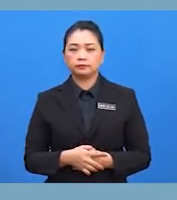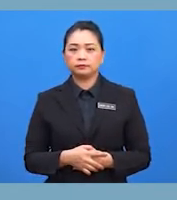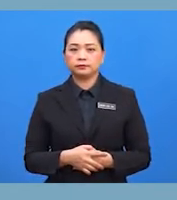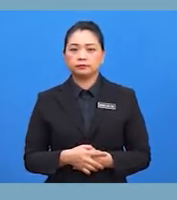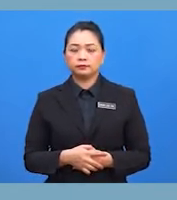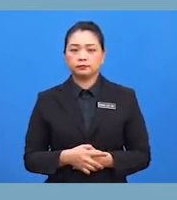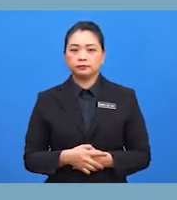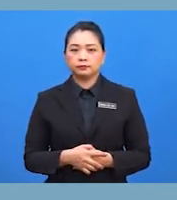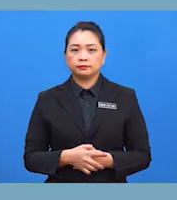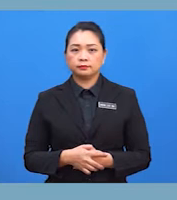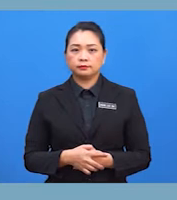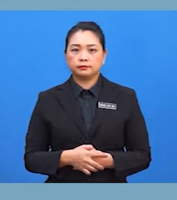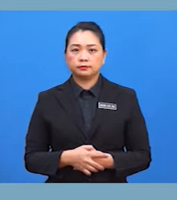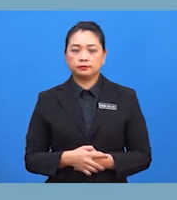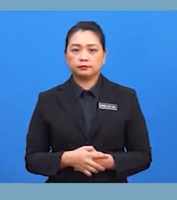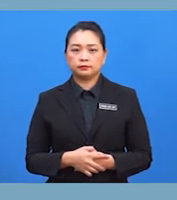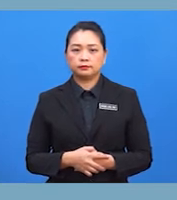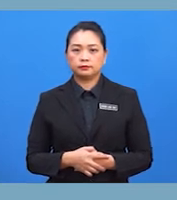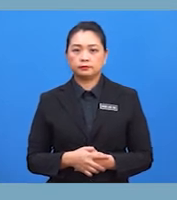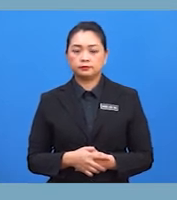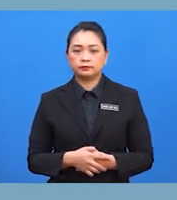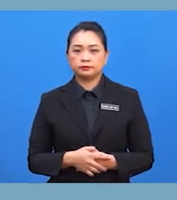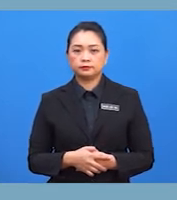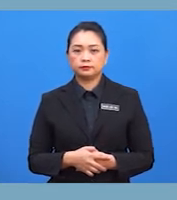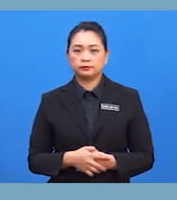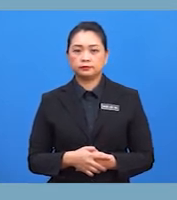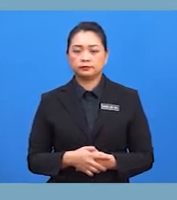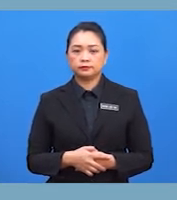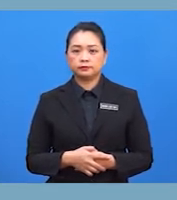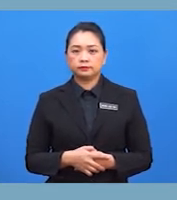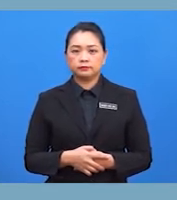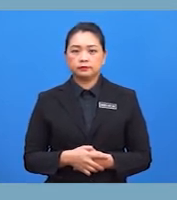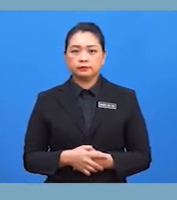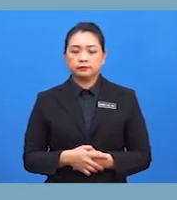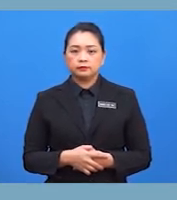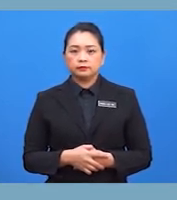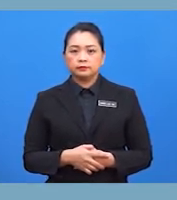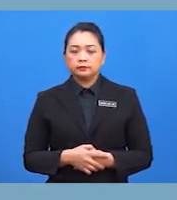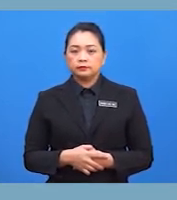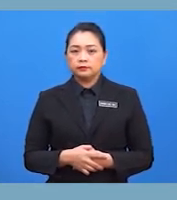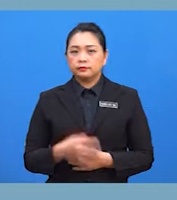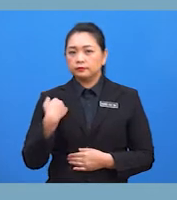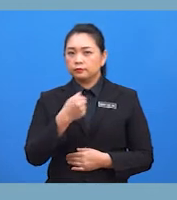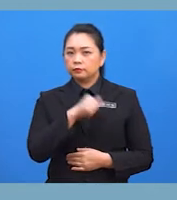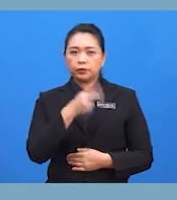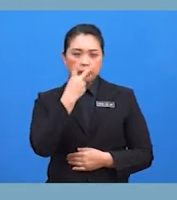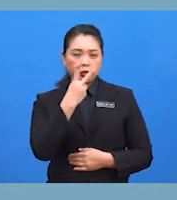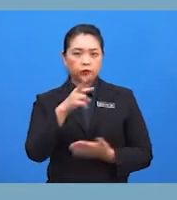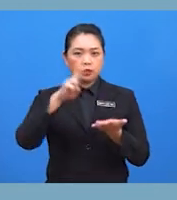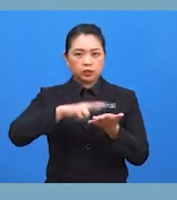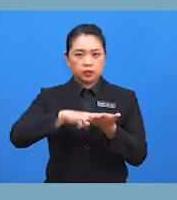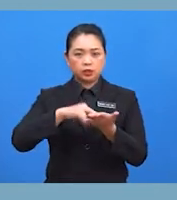bahagi IHP0 darab 100. Kadar inflasi pada tahun 2018 ialah